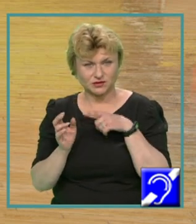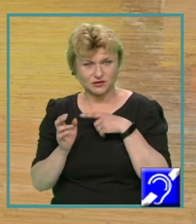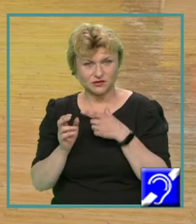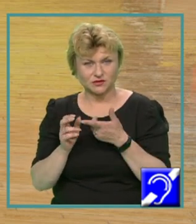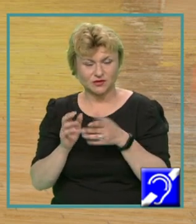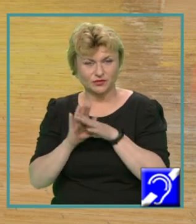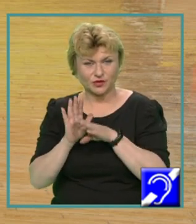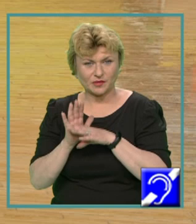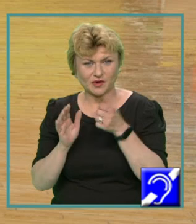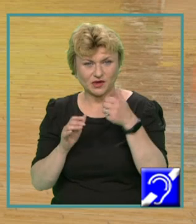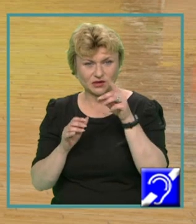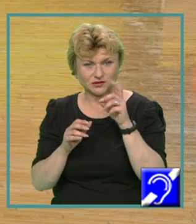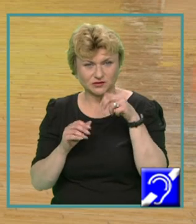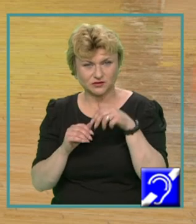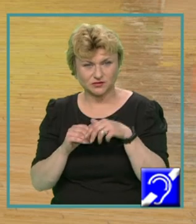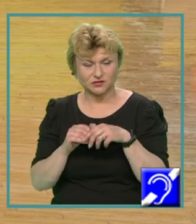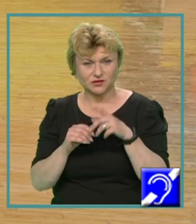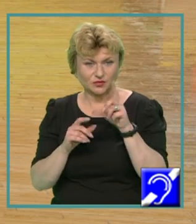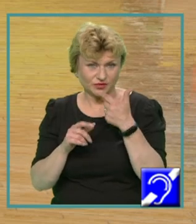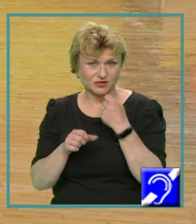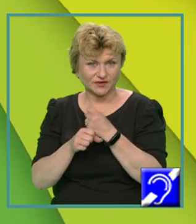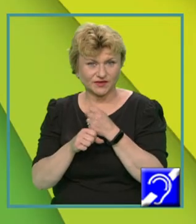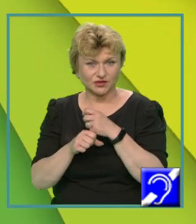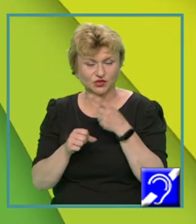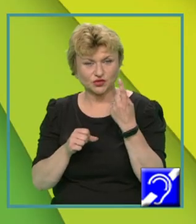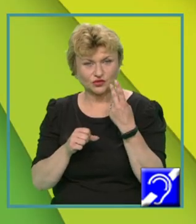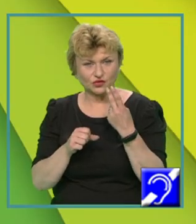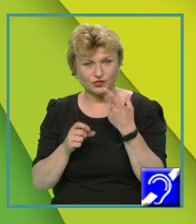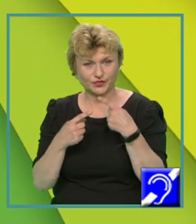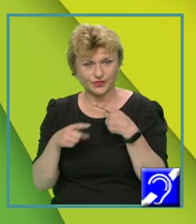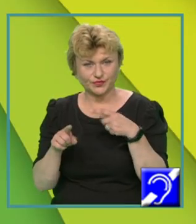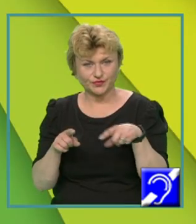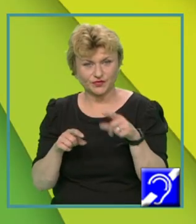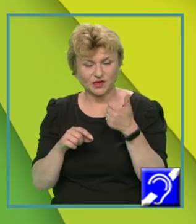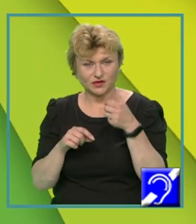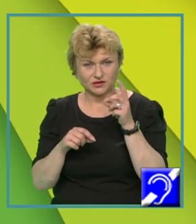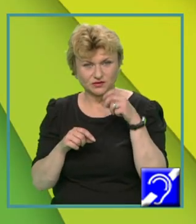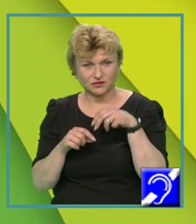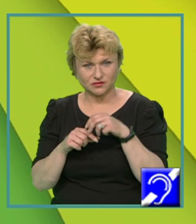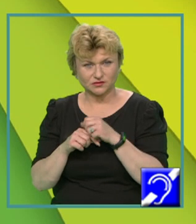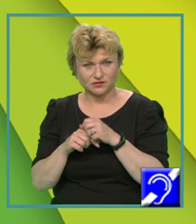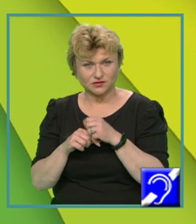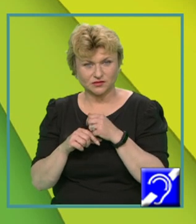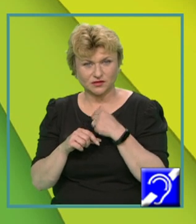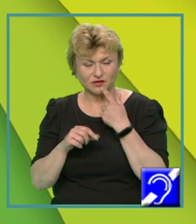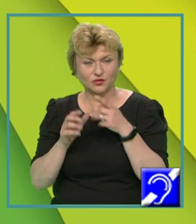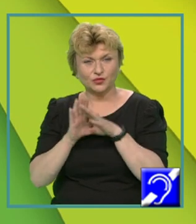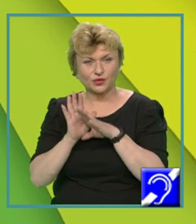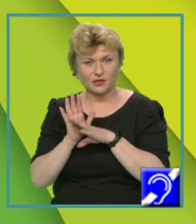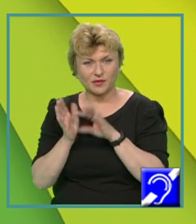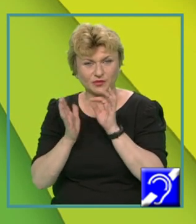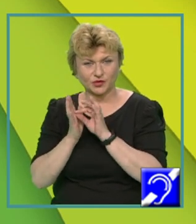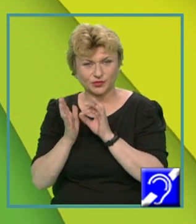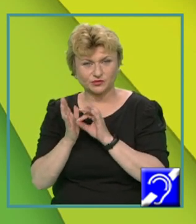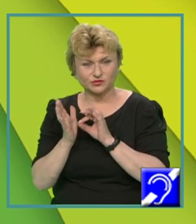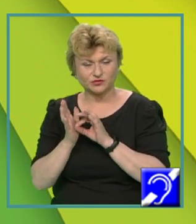cu ADN-ul. Vedeți, ni se cer două tipuri de ARN implicate în procesul de sinteza proteinelor și apoi problema propriu-zisă în care ni se dă un ADN